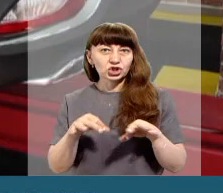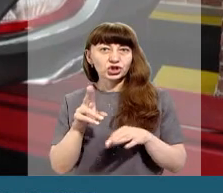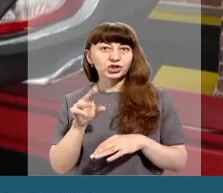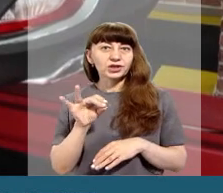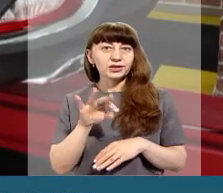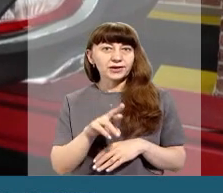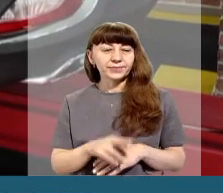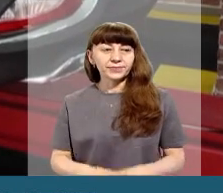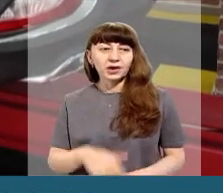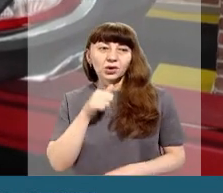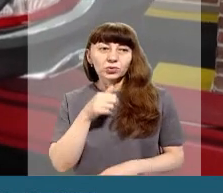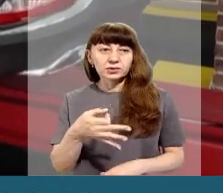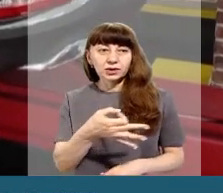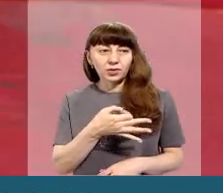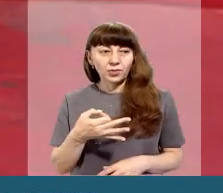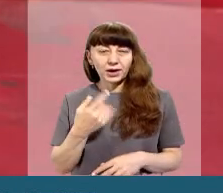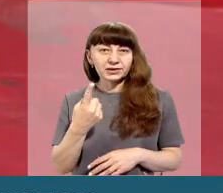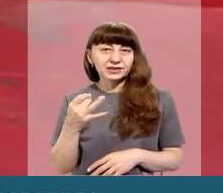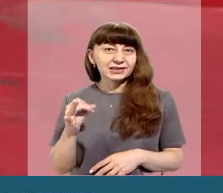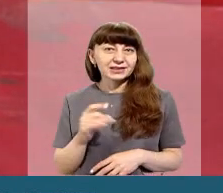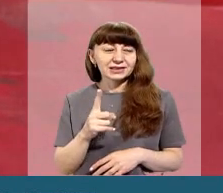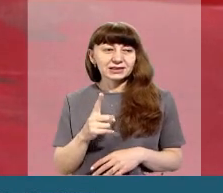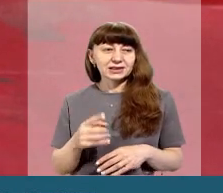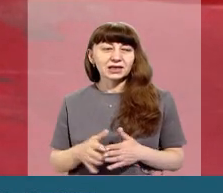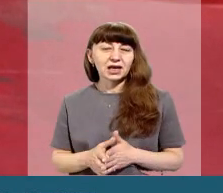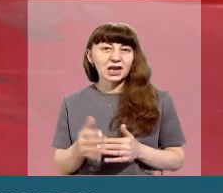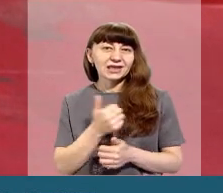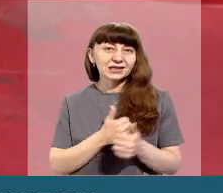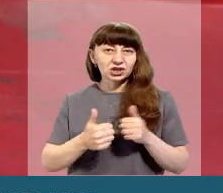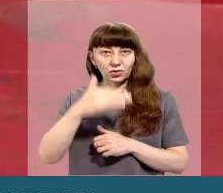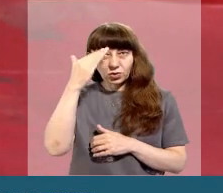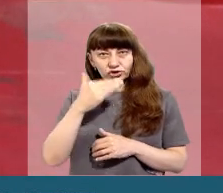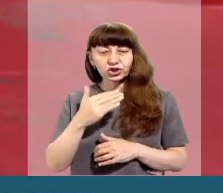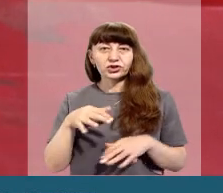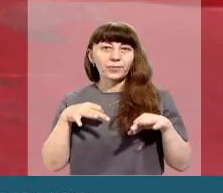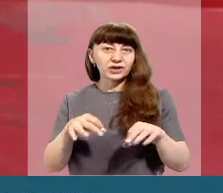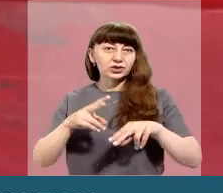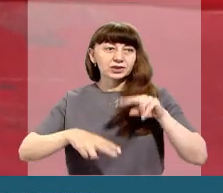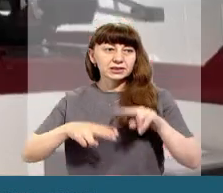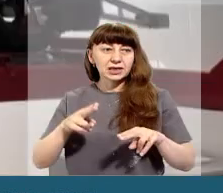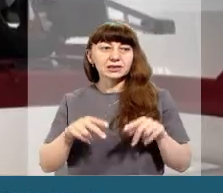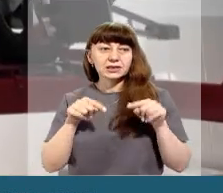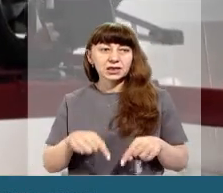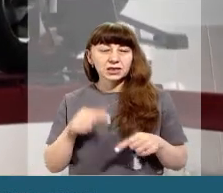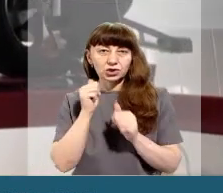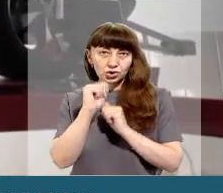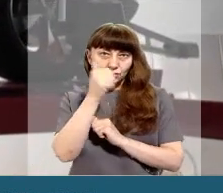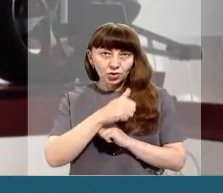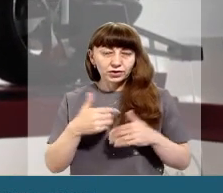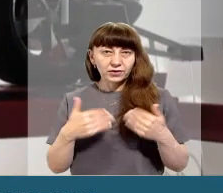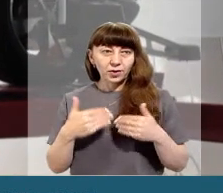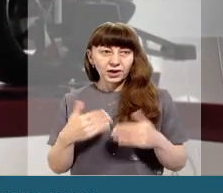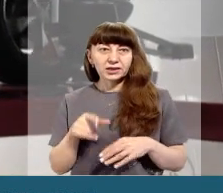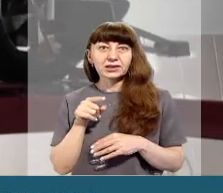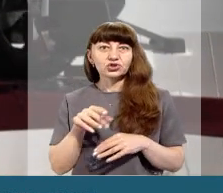Қостанай облысы отандық машина жасау саласында көшбасшы аймақтардың бірі. Жыл сайын мұнда жергілікті кәсіпорындардан мыңдаған автокөлік шығарылады. Ал